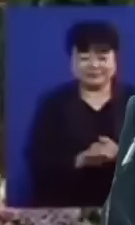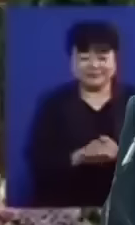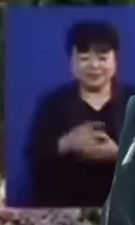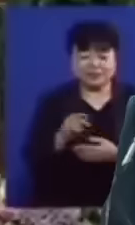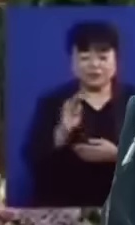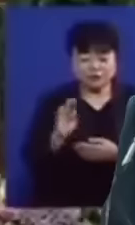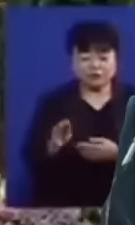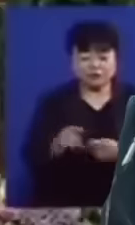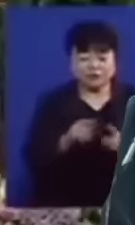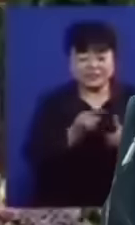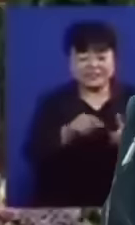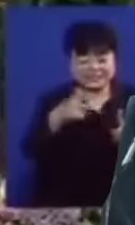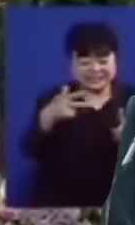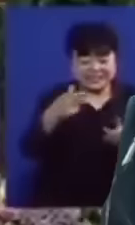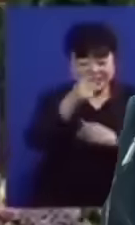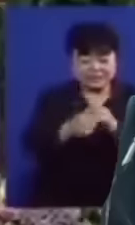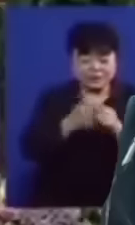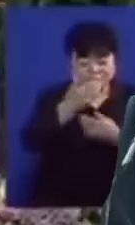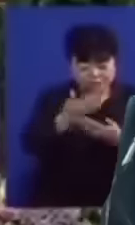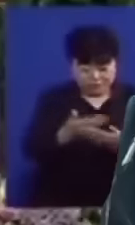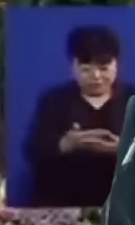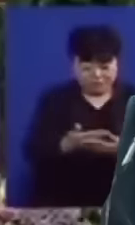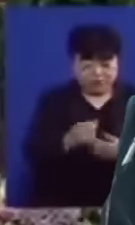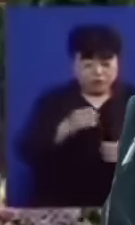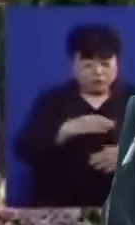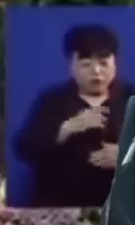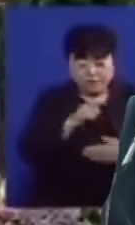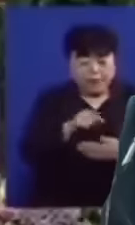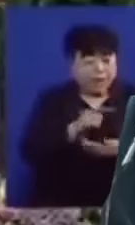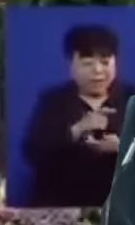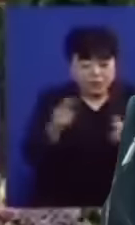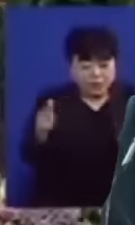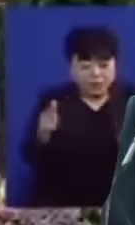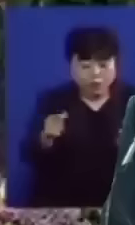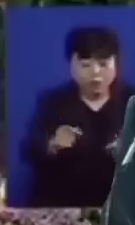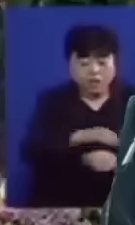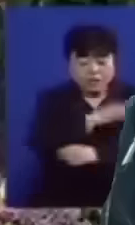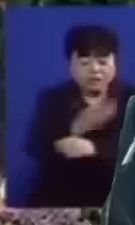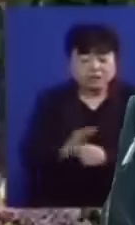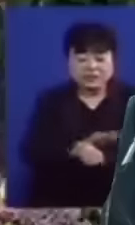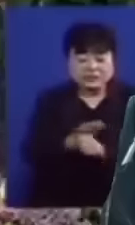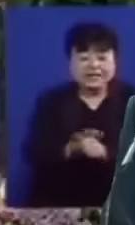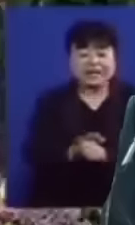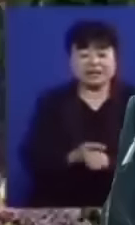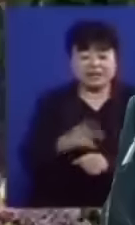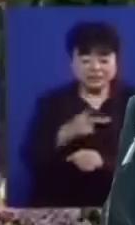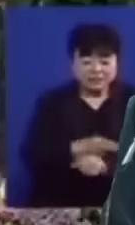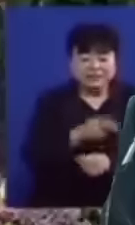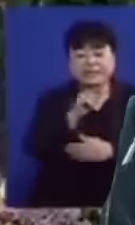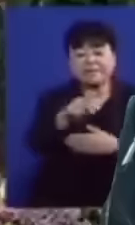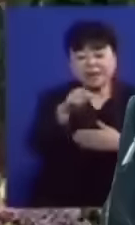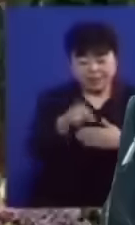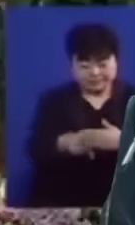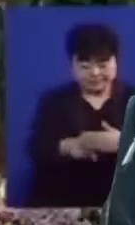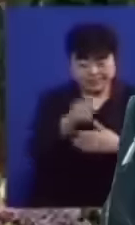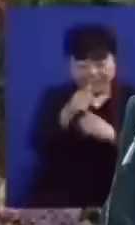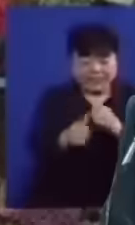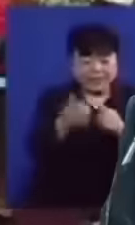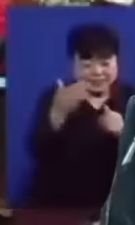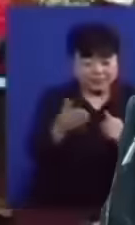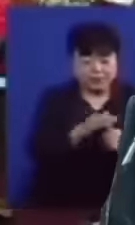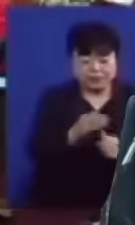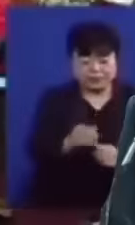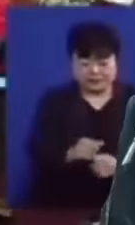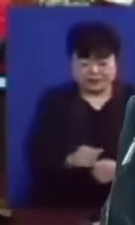디모데후서 1장 7절에 하나님이 우리에게 주신 것은 두려워하는 마음이 아니요 오직 능력과 사랑과 절제하는 마음이라. 하나님은